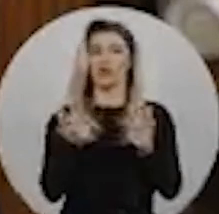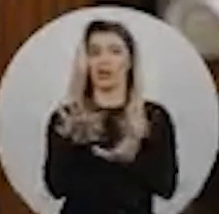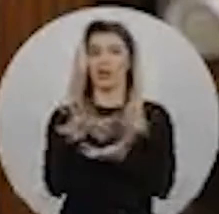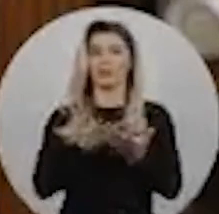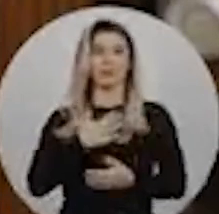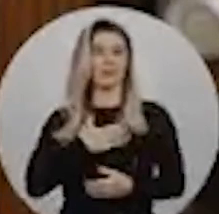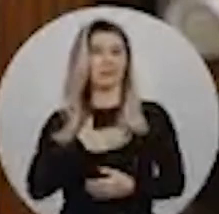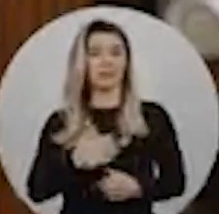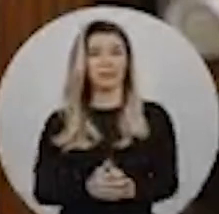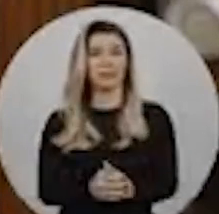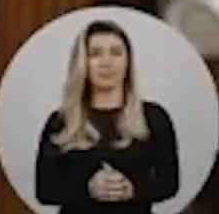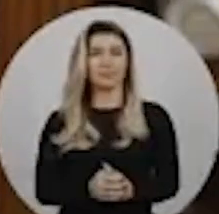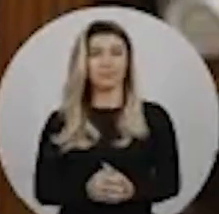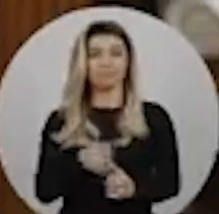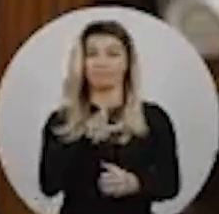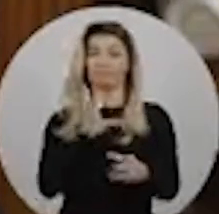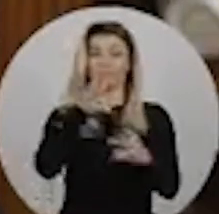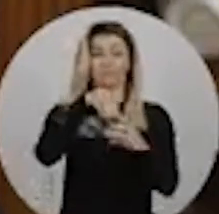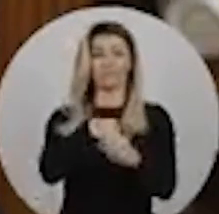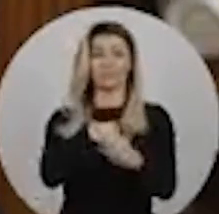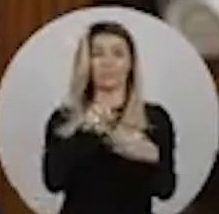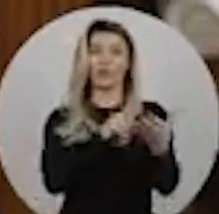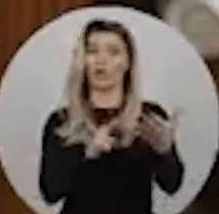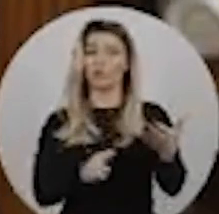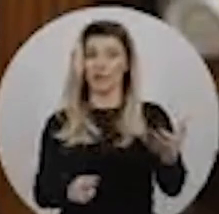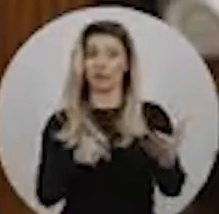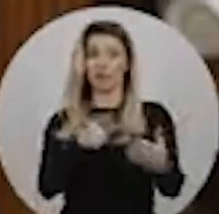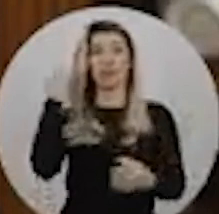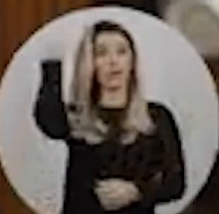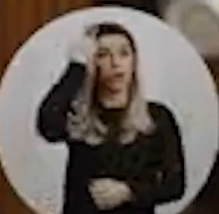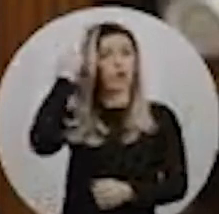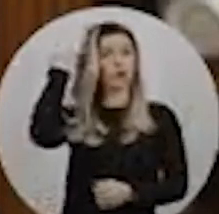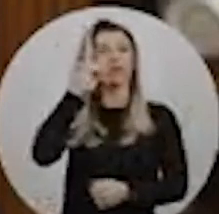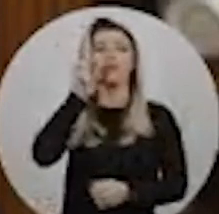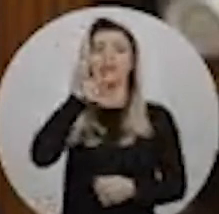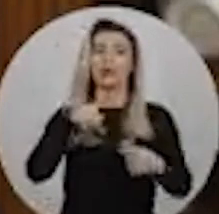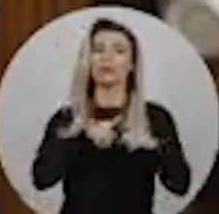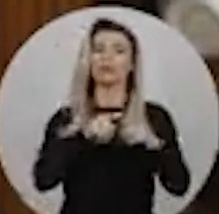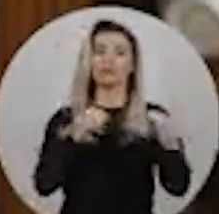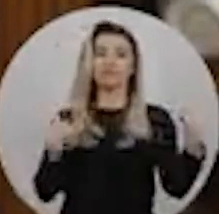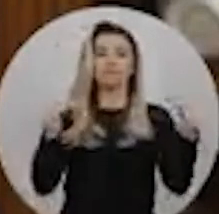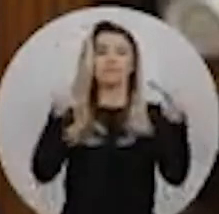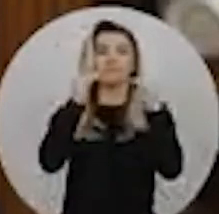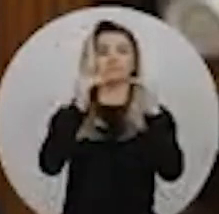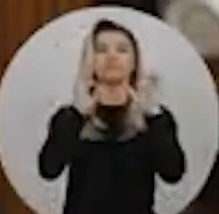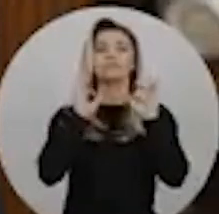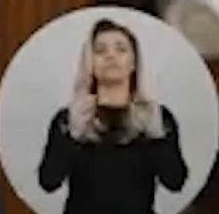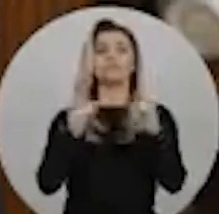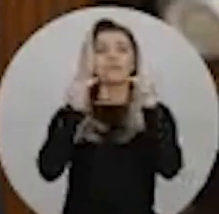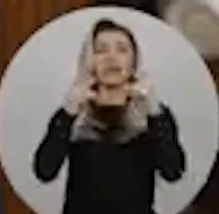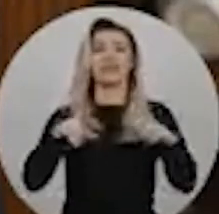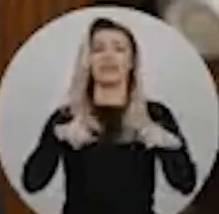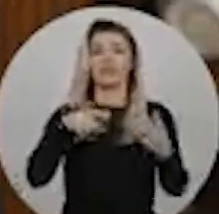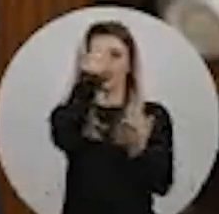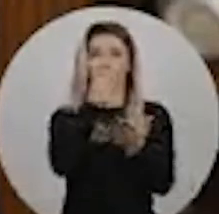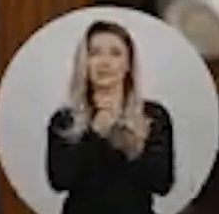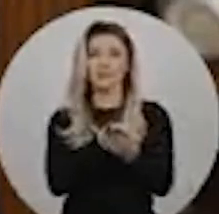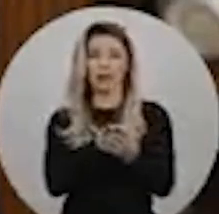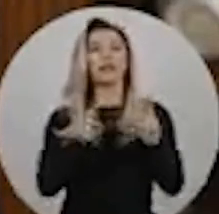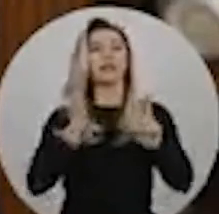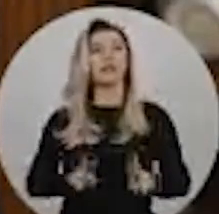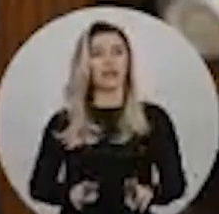të shoqërisë. Me përfshirjen e kësaj konvente, Kosova i parafrohet plotësimit të standardeve në raport me